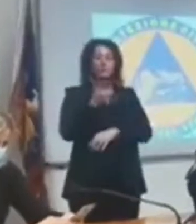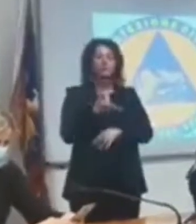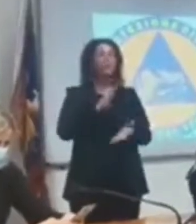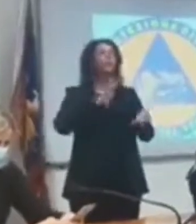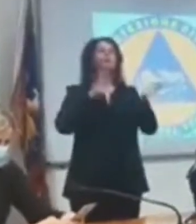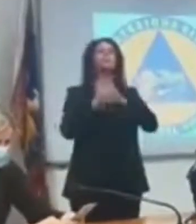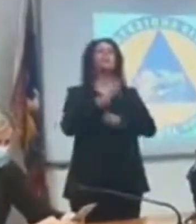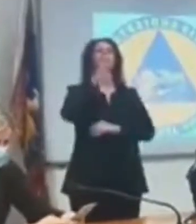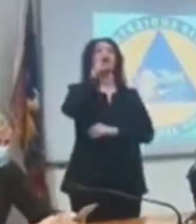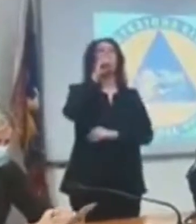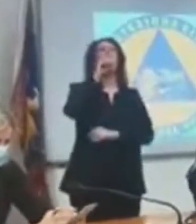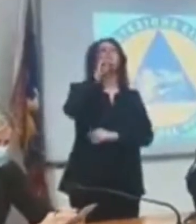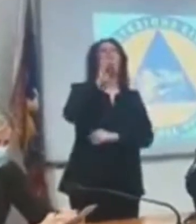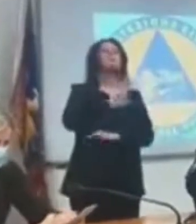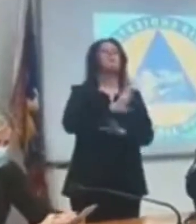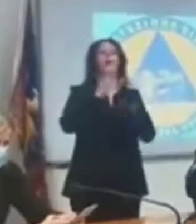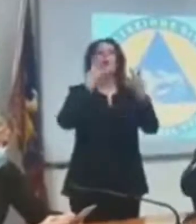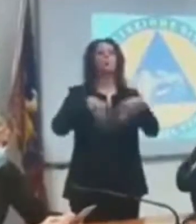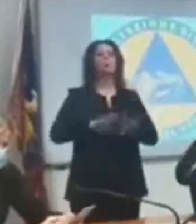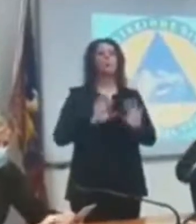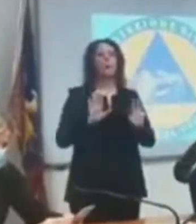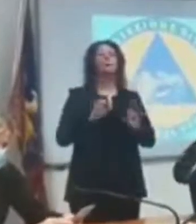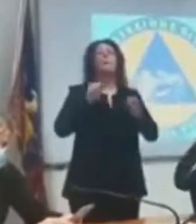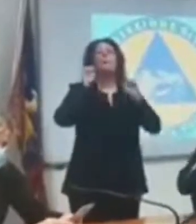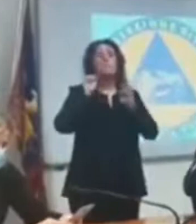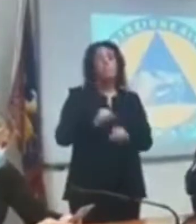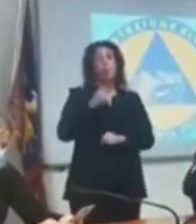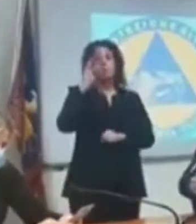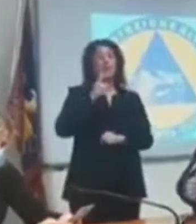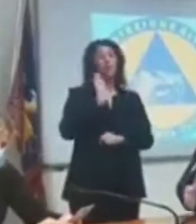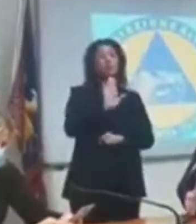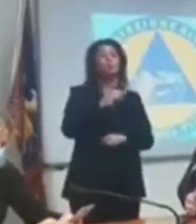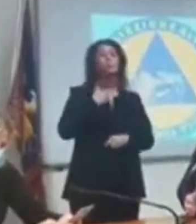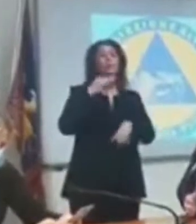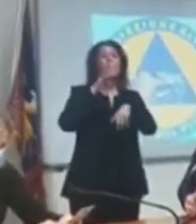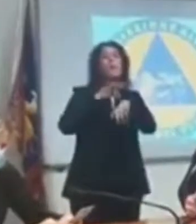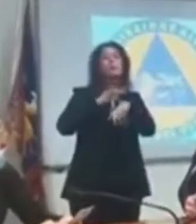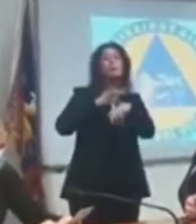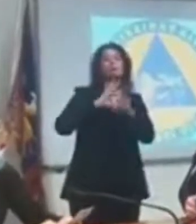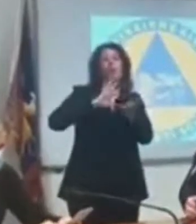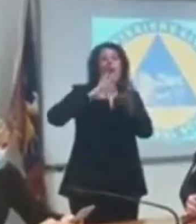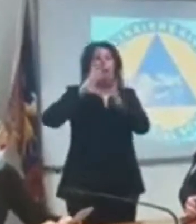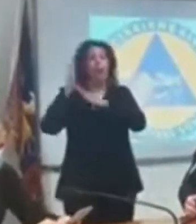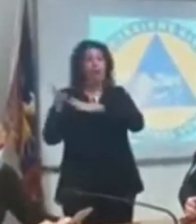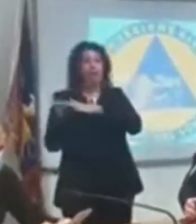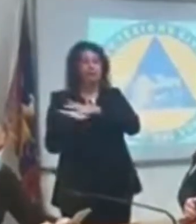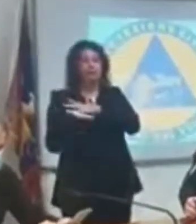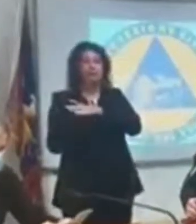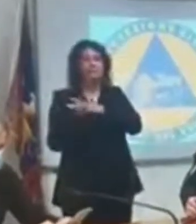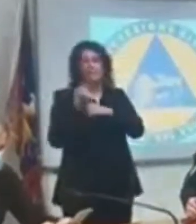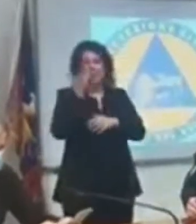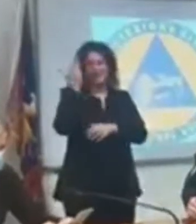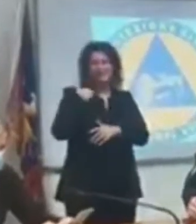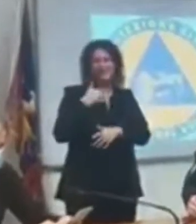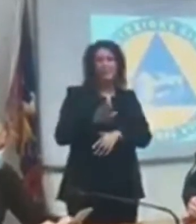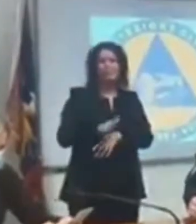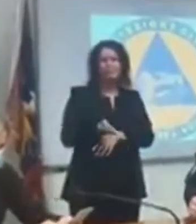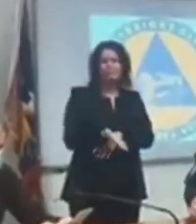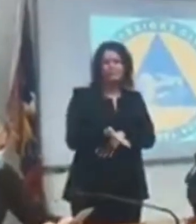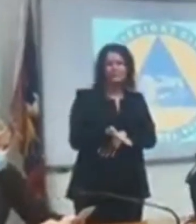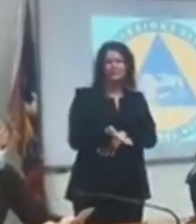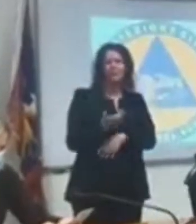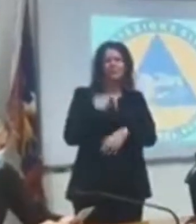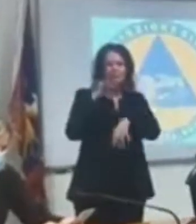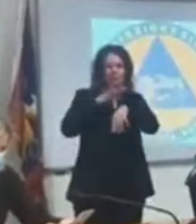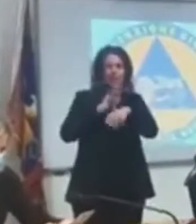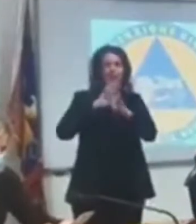poi magari è lì per altre patologie, no? Abbiamo fatto l'esempio della bimba piuttosto che dell'infartuato. Quindi